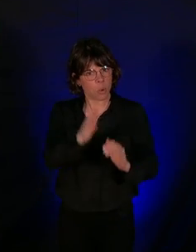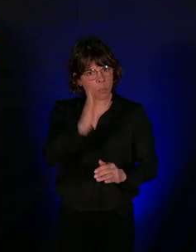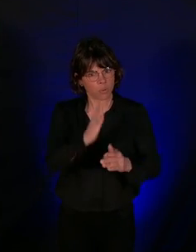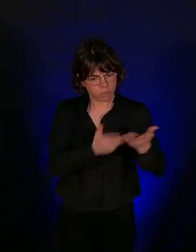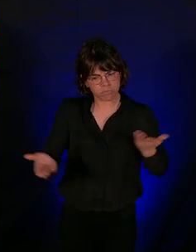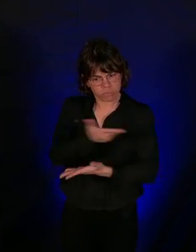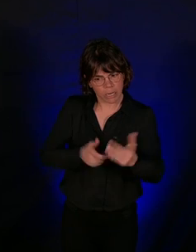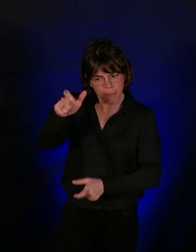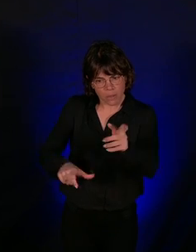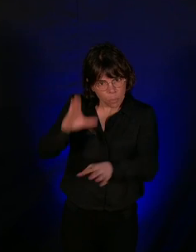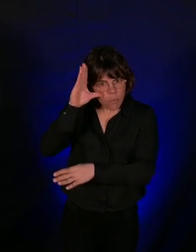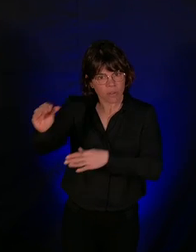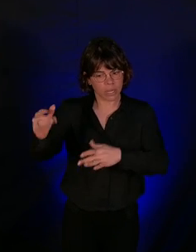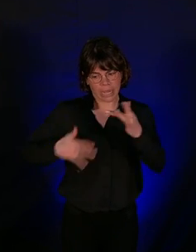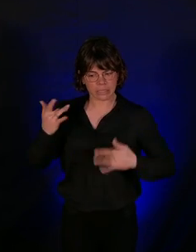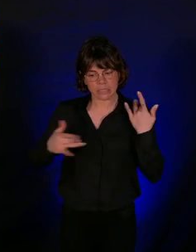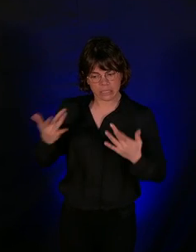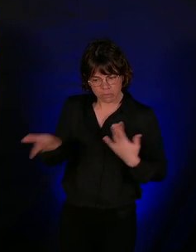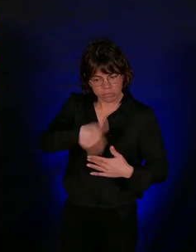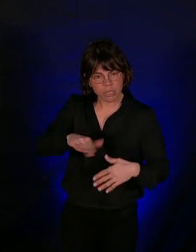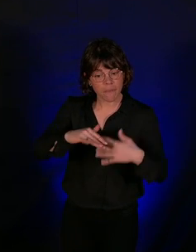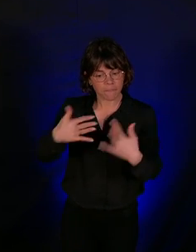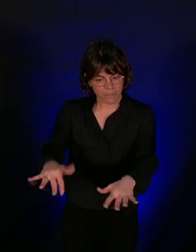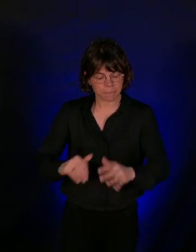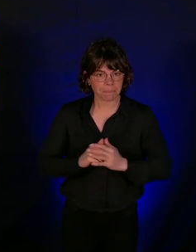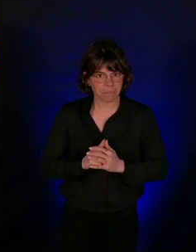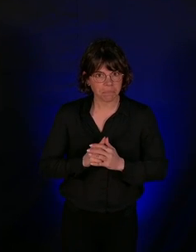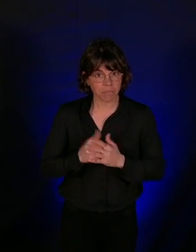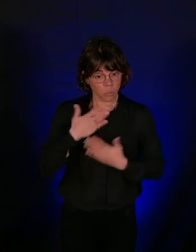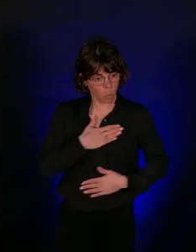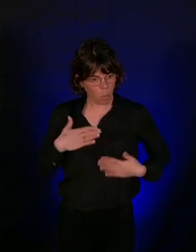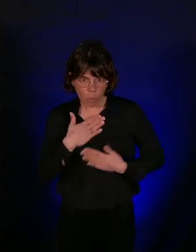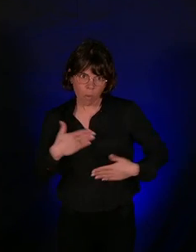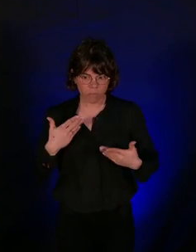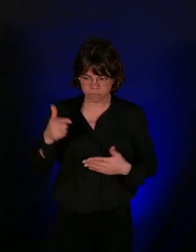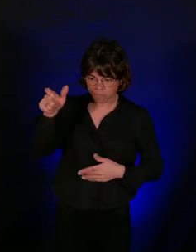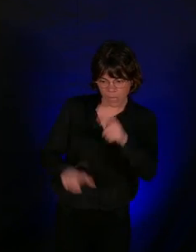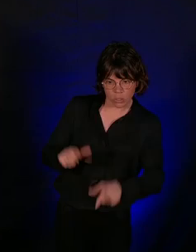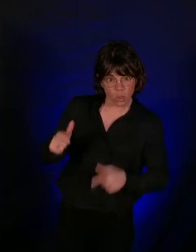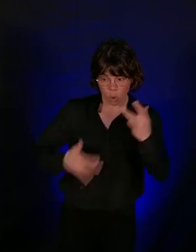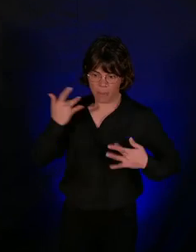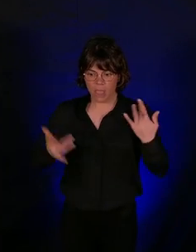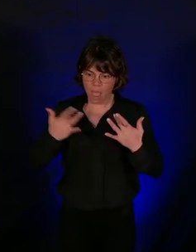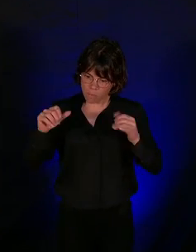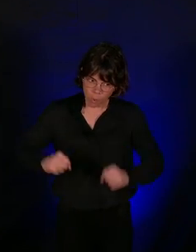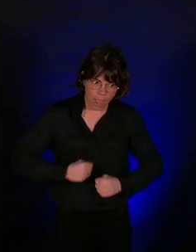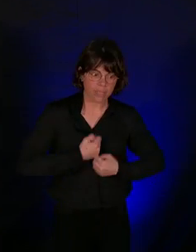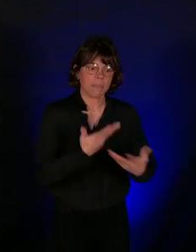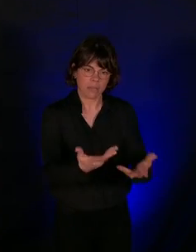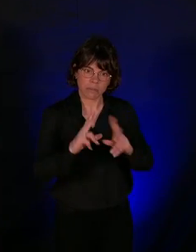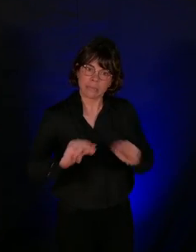comédiens à la fin de la représentation les comédiens ont apprécié d'avoir l'opportunité d'expliquer leur